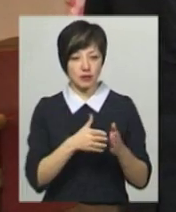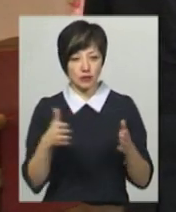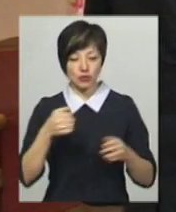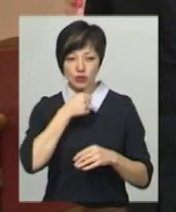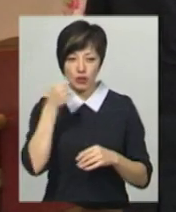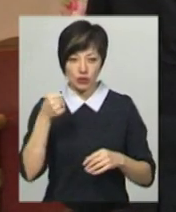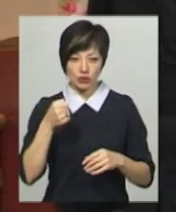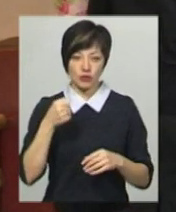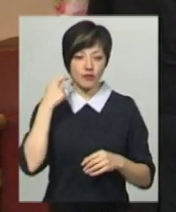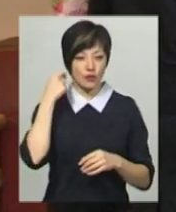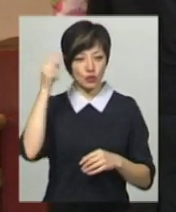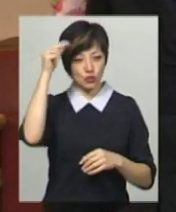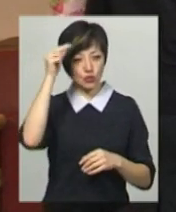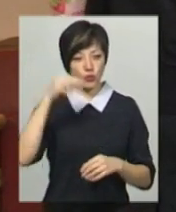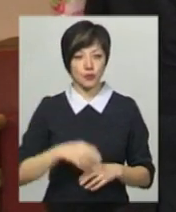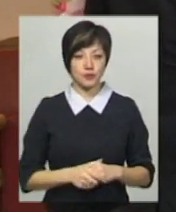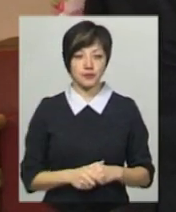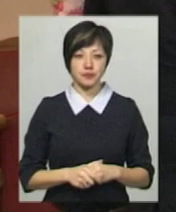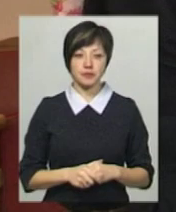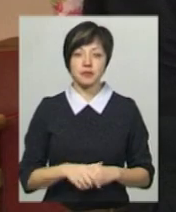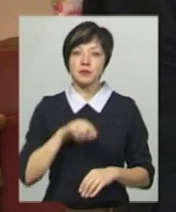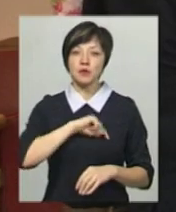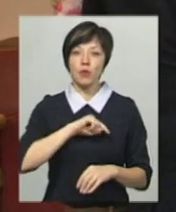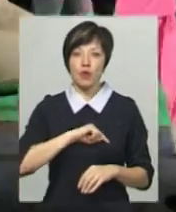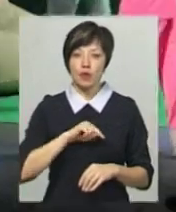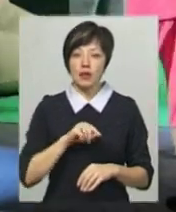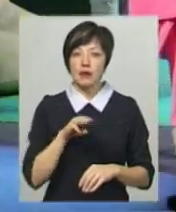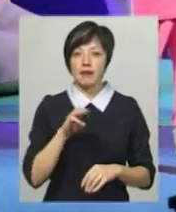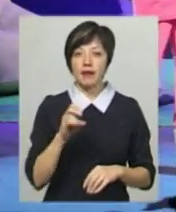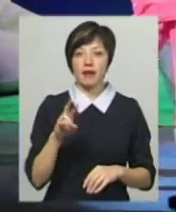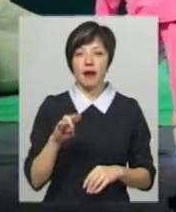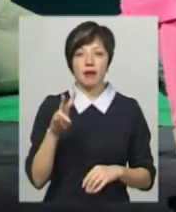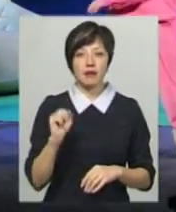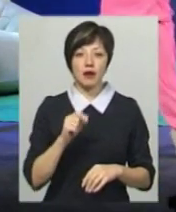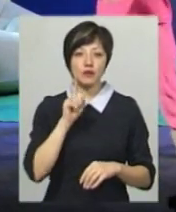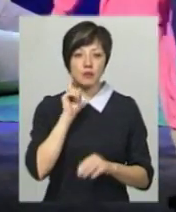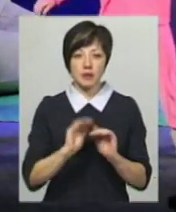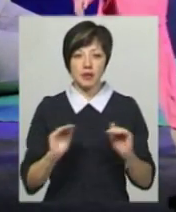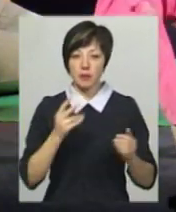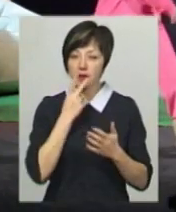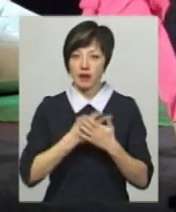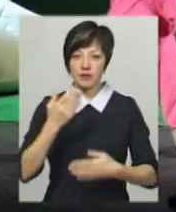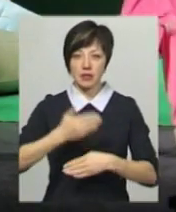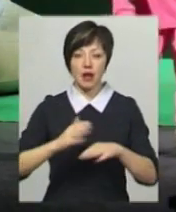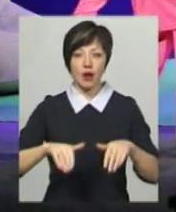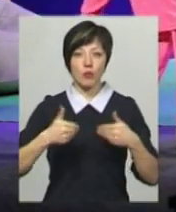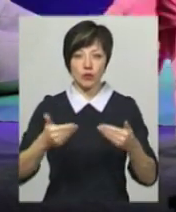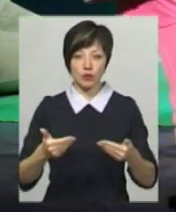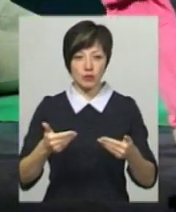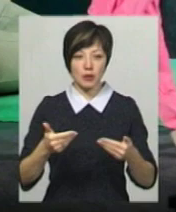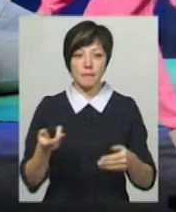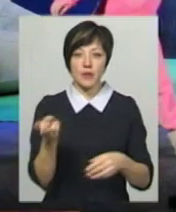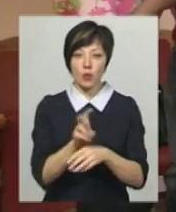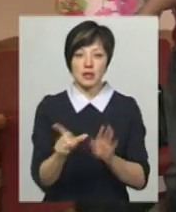діти старшого шкільного віку. Практичний психолог Тетяна Лопушинська каже, підліткам на перегляд вистави рекомендує приходити